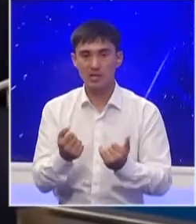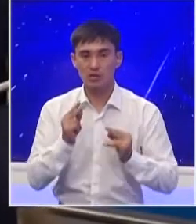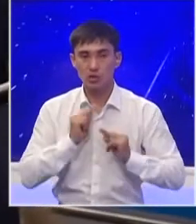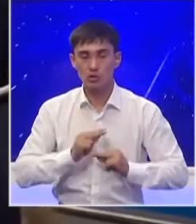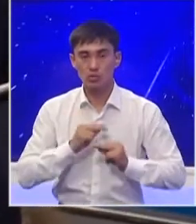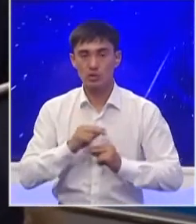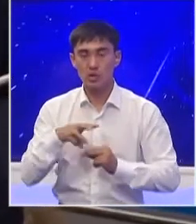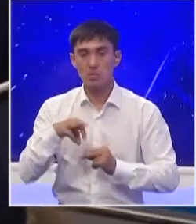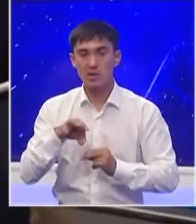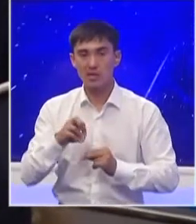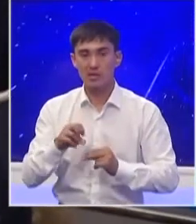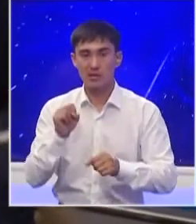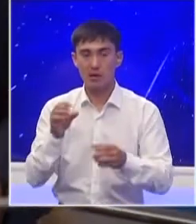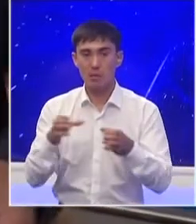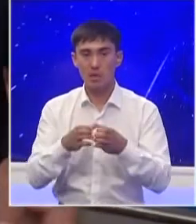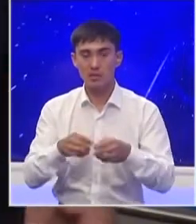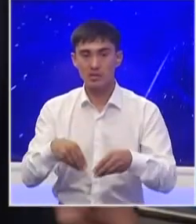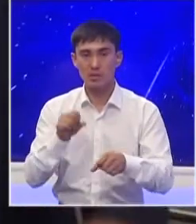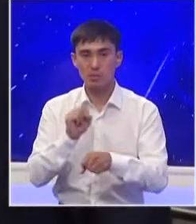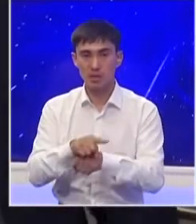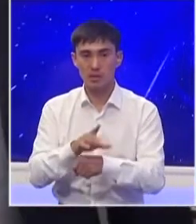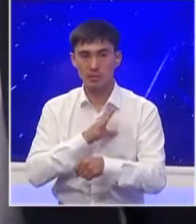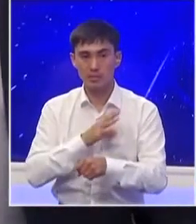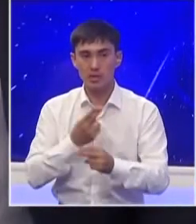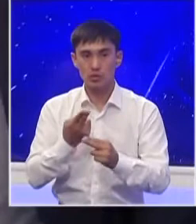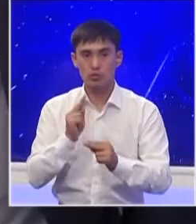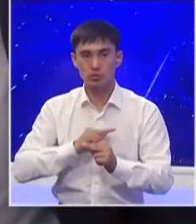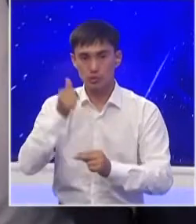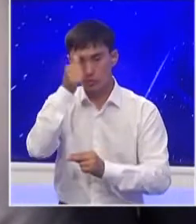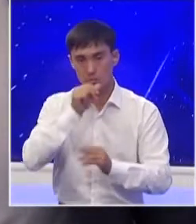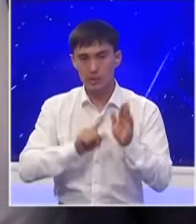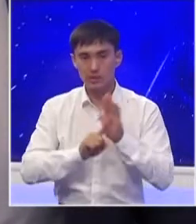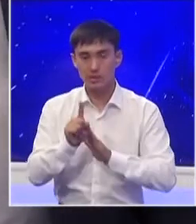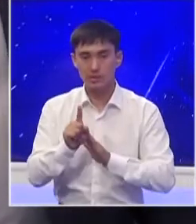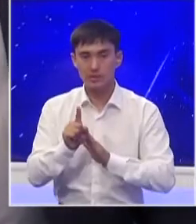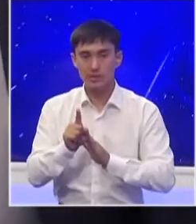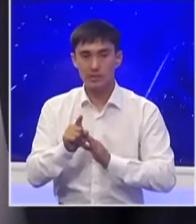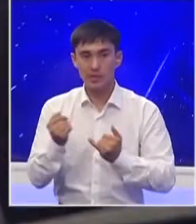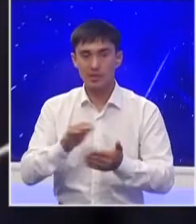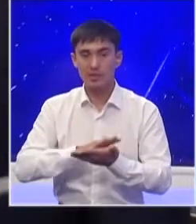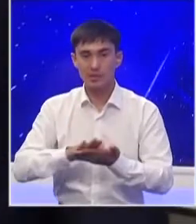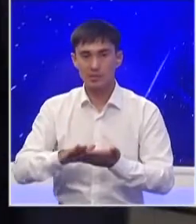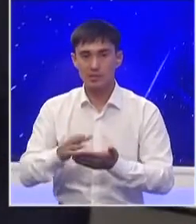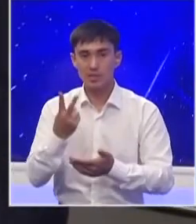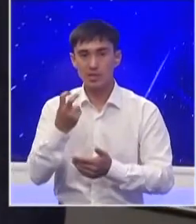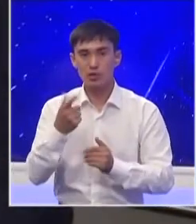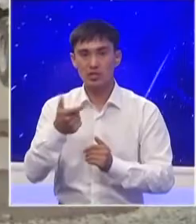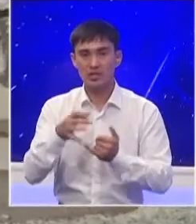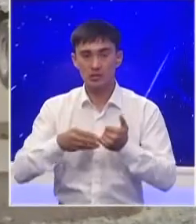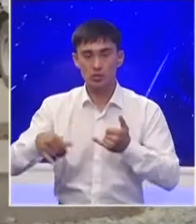мердеге берілмеді, мұрагер компаниясы. И биылғы жылы уже жұмысын бастайын. Мынаны тазлап шықсақ, 200 гектар суармалы жер